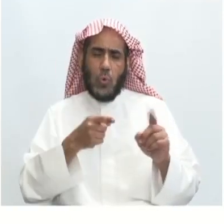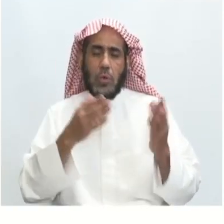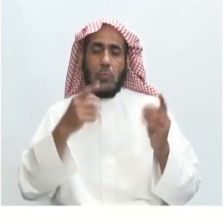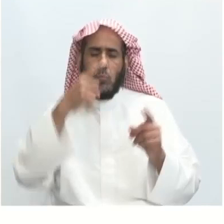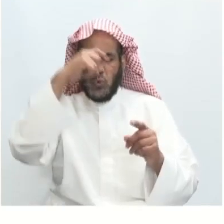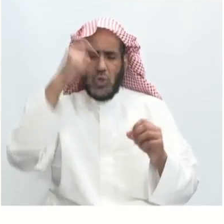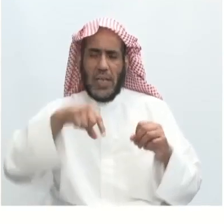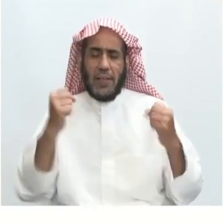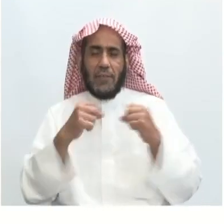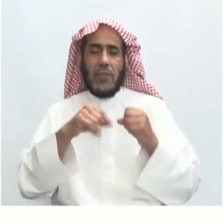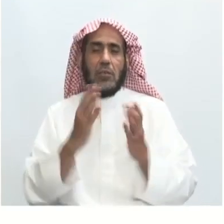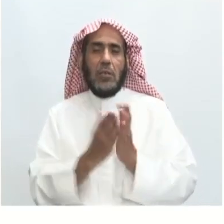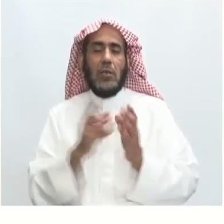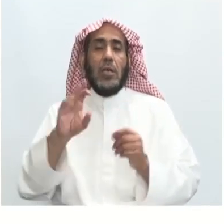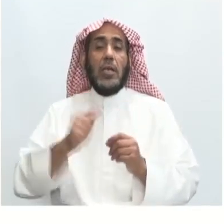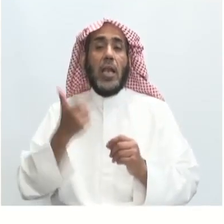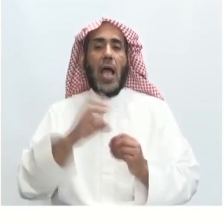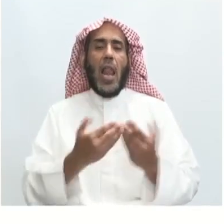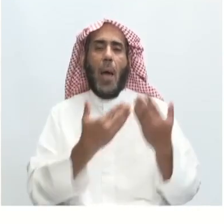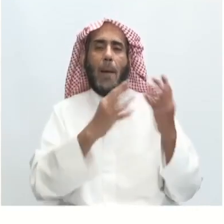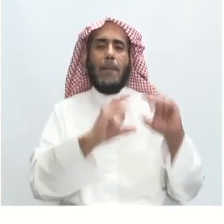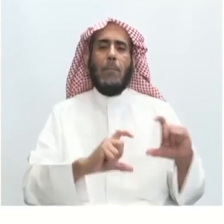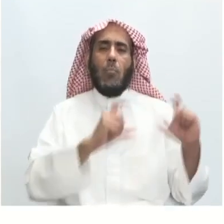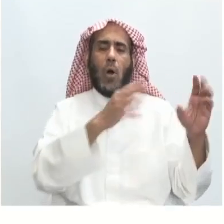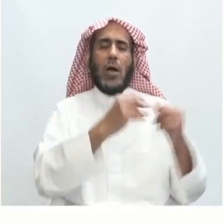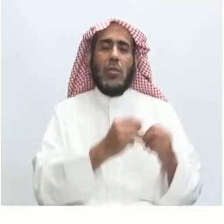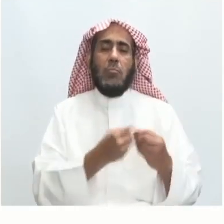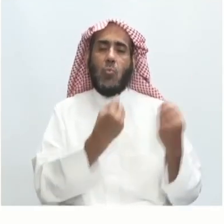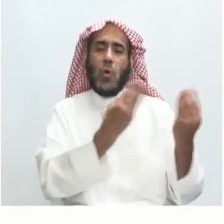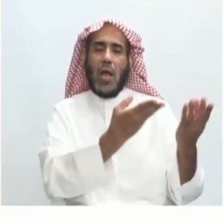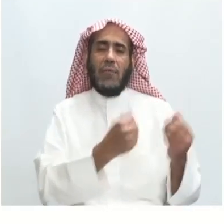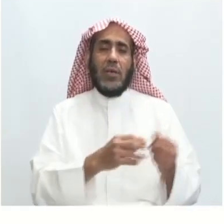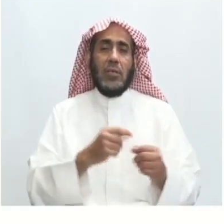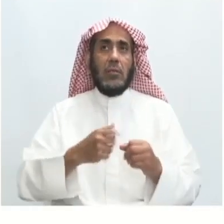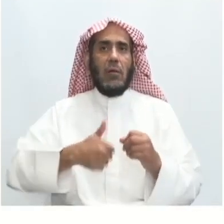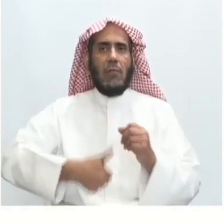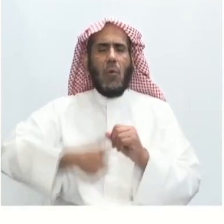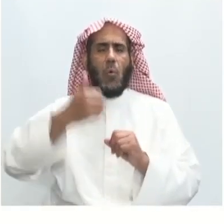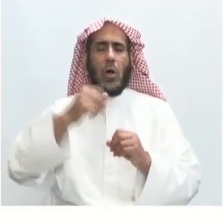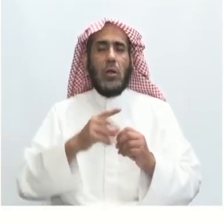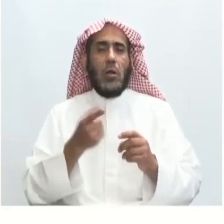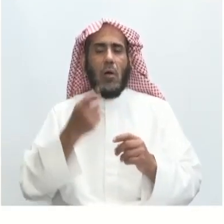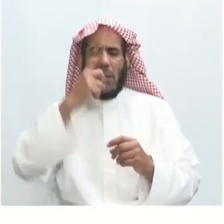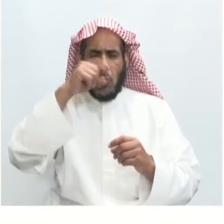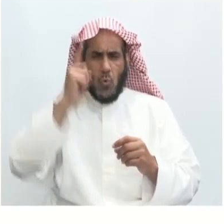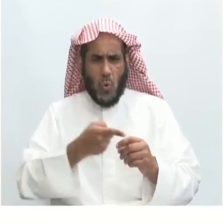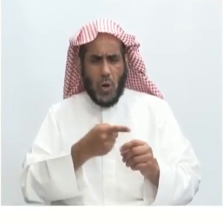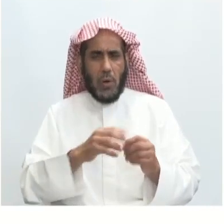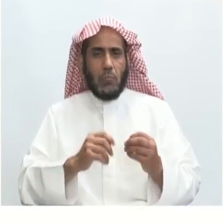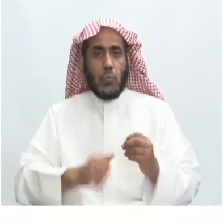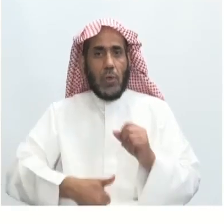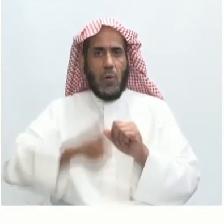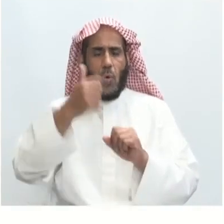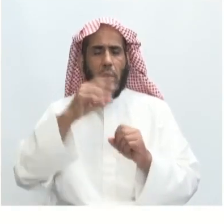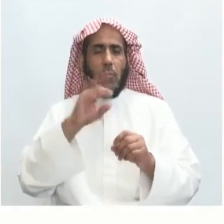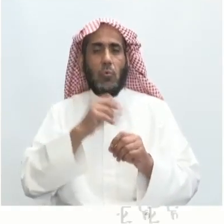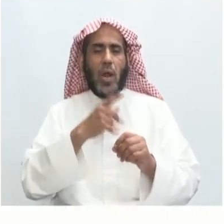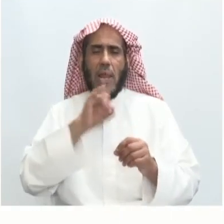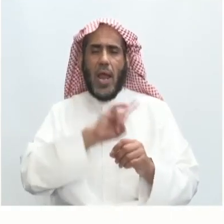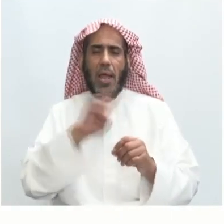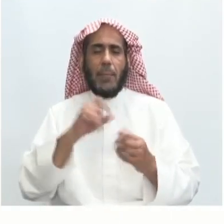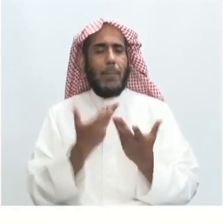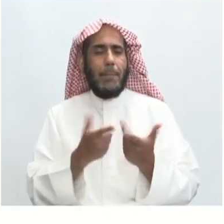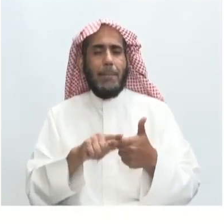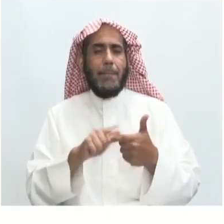دراستك نال معاذ مكافاه مكافاه تفوقه تقول هنا امر كن متفوقا يا معاذ والنهي